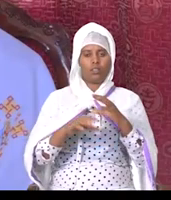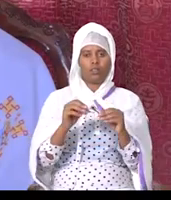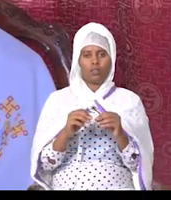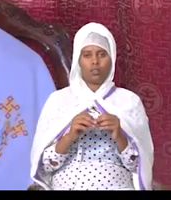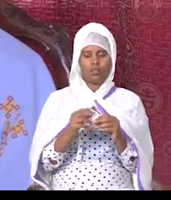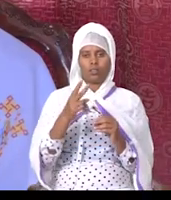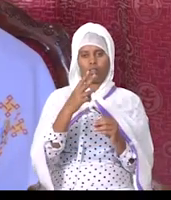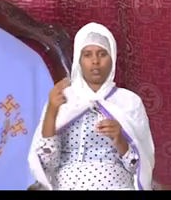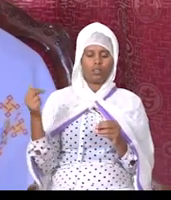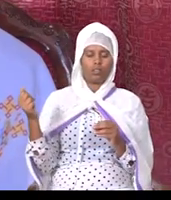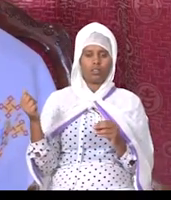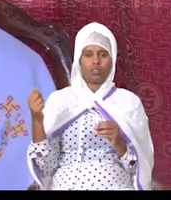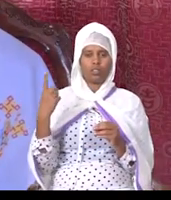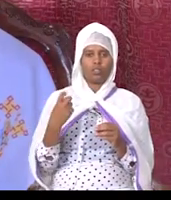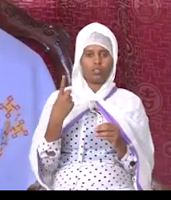እዩ።